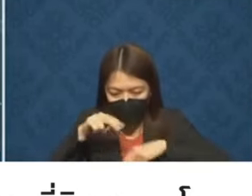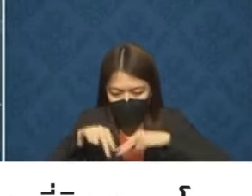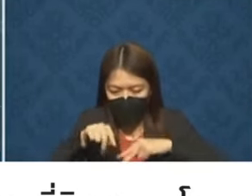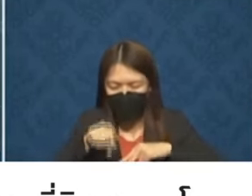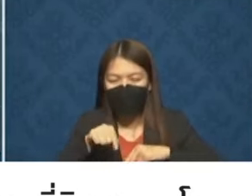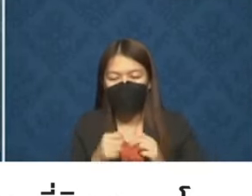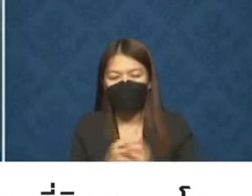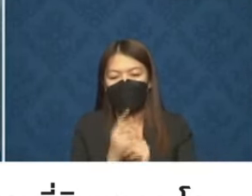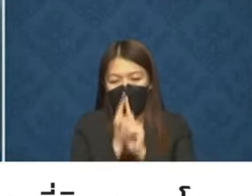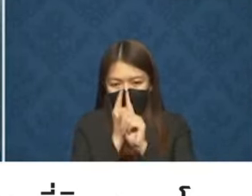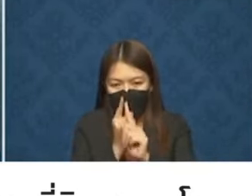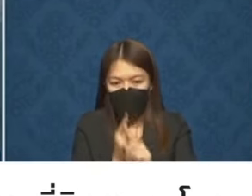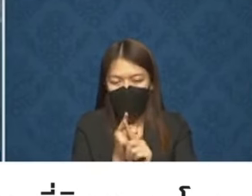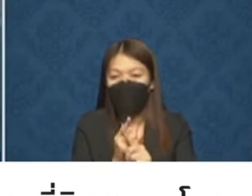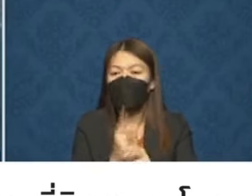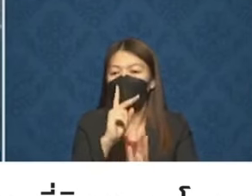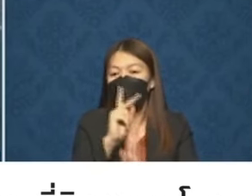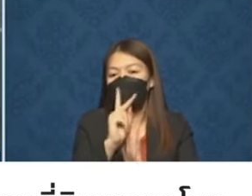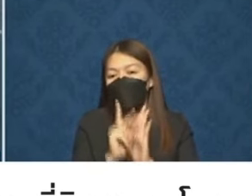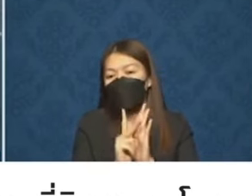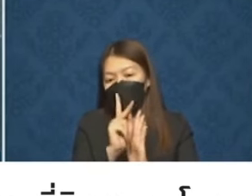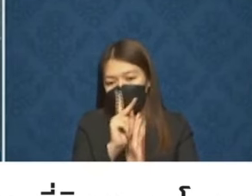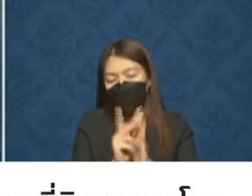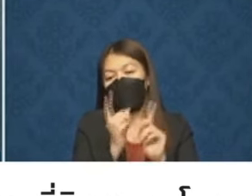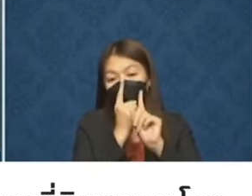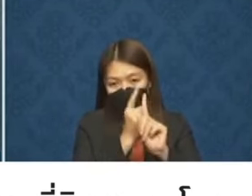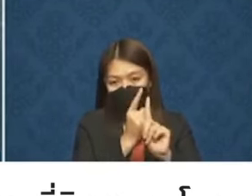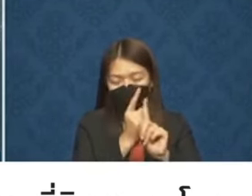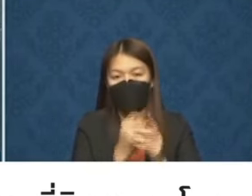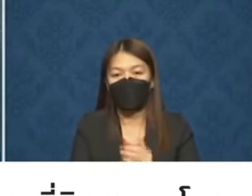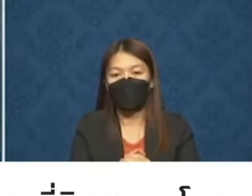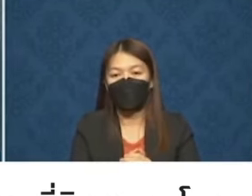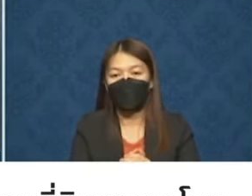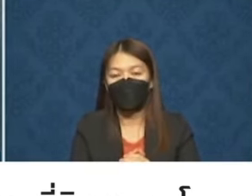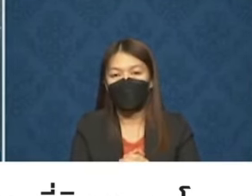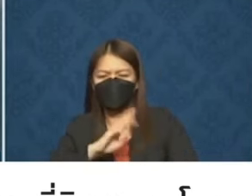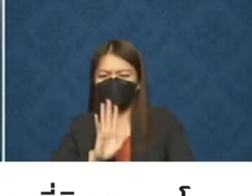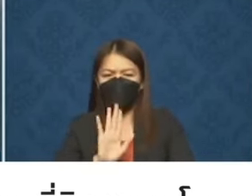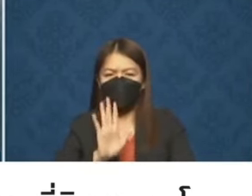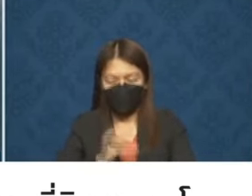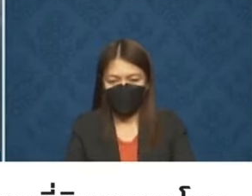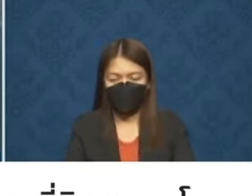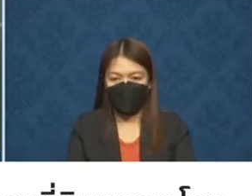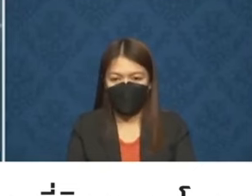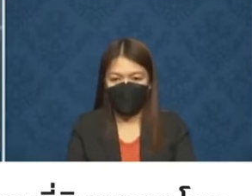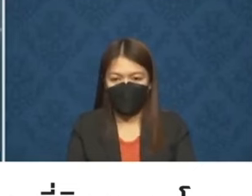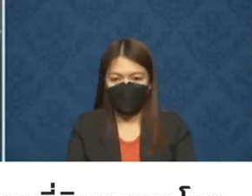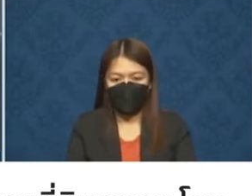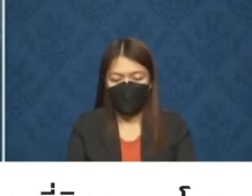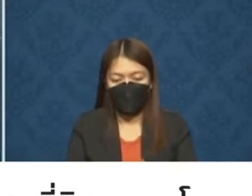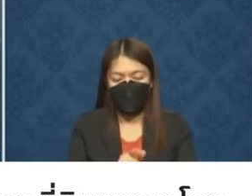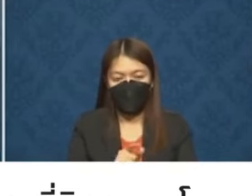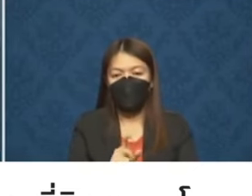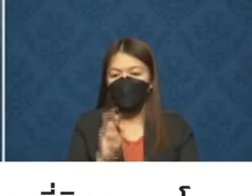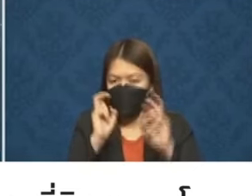ะครับให้เป็นไปตามหลักกฎหมายอย่างดีที่สุดนะครับจึงขออนุญาตกราบเรียนท่านประธาน ค่ะ ที่ต้องชี้แ